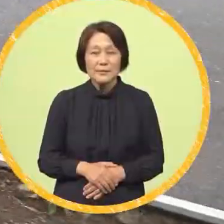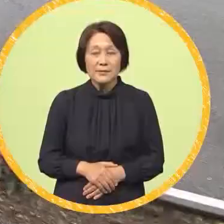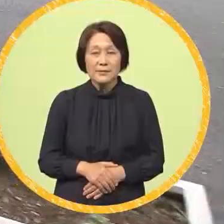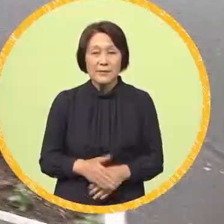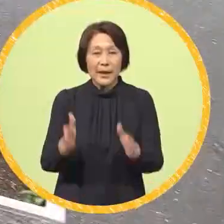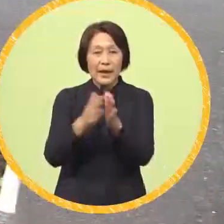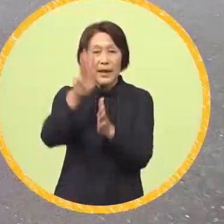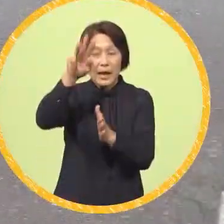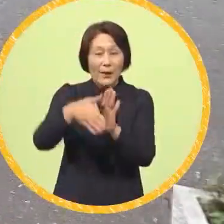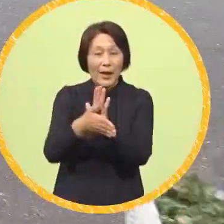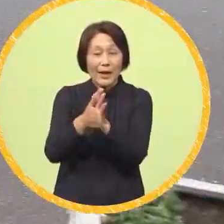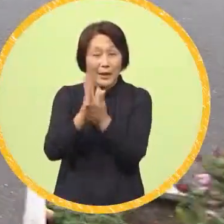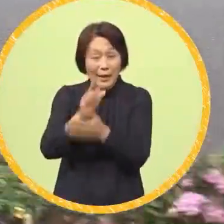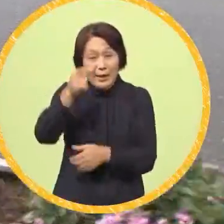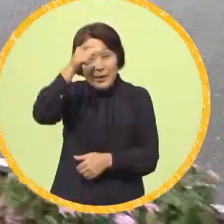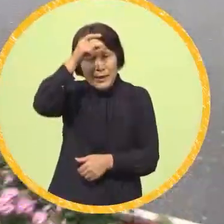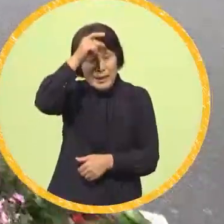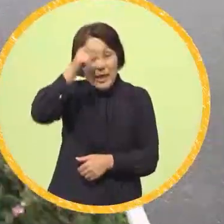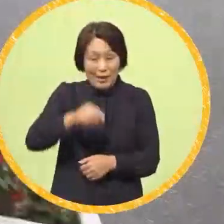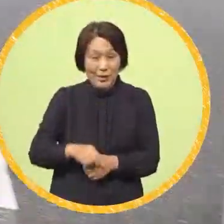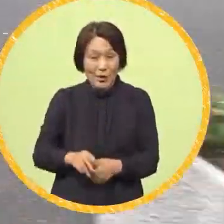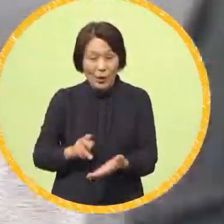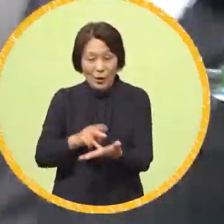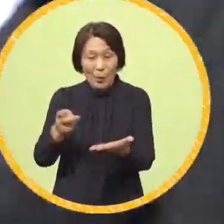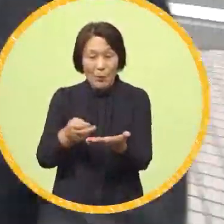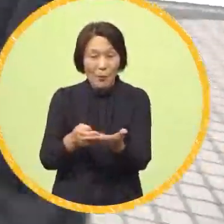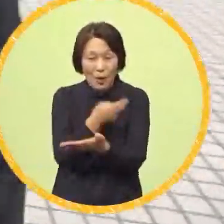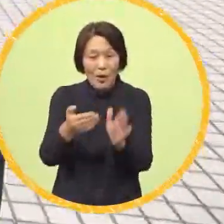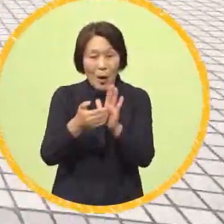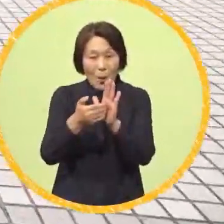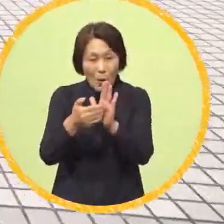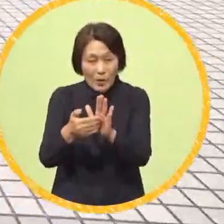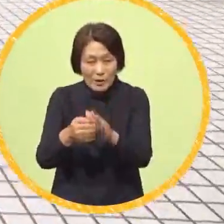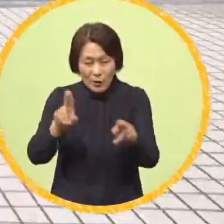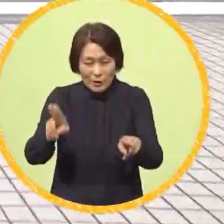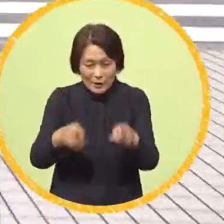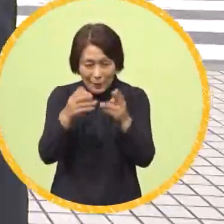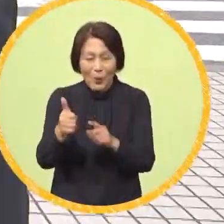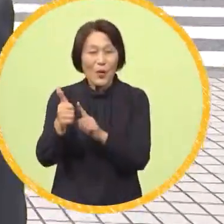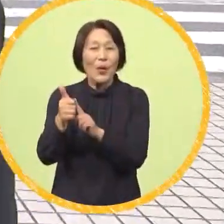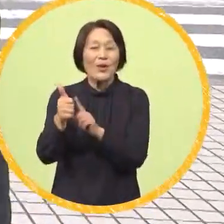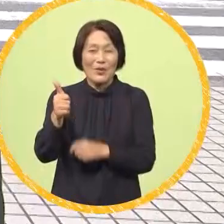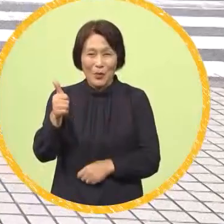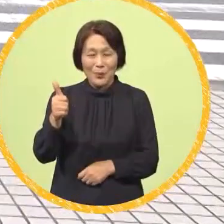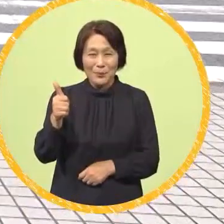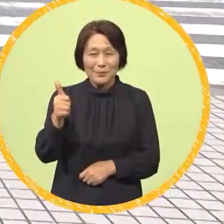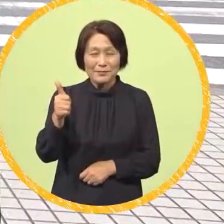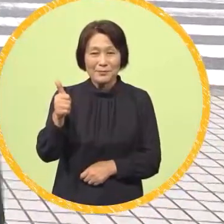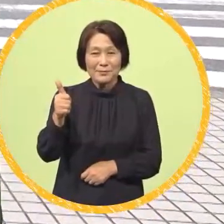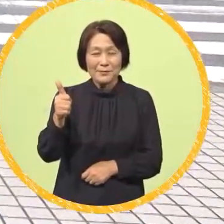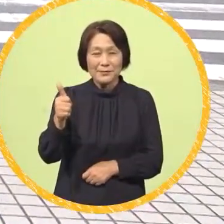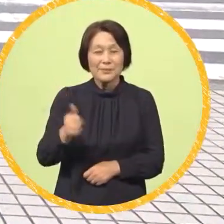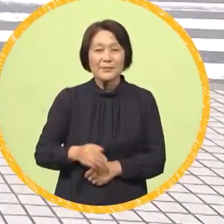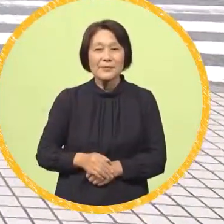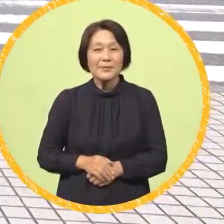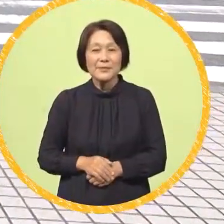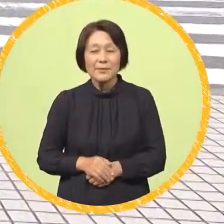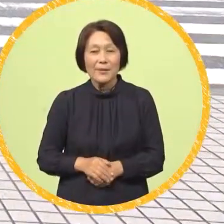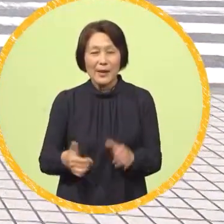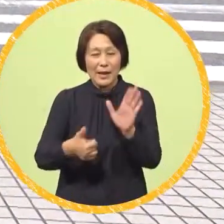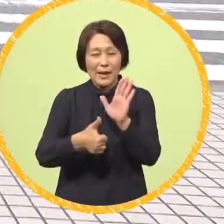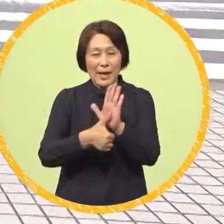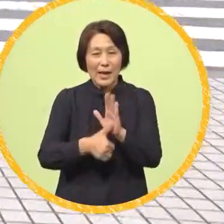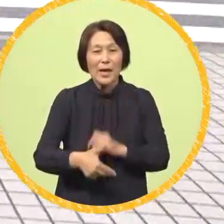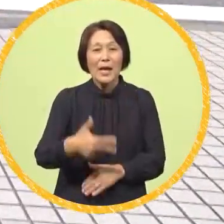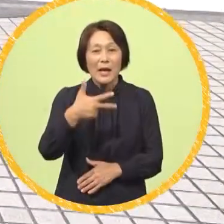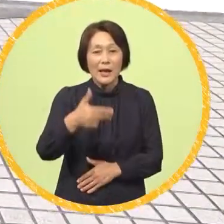神奈川県警の違法薬物防止のスペシャリスト、神奈川県警察本部薬物銃器対策課に所属する薬物